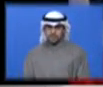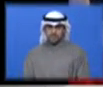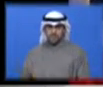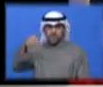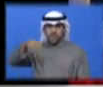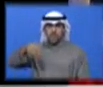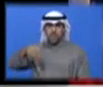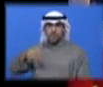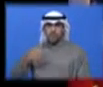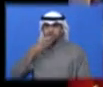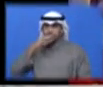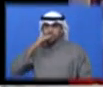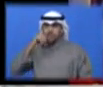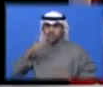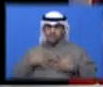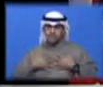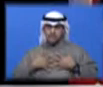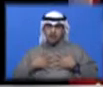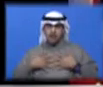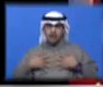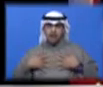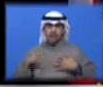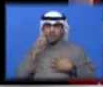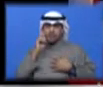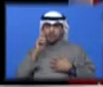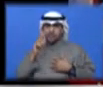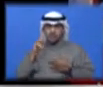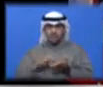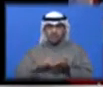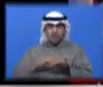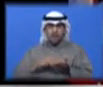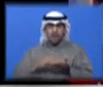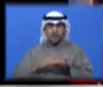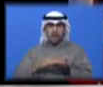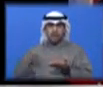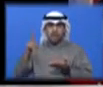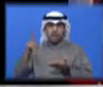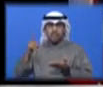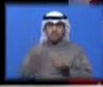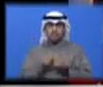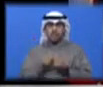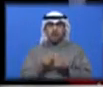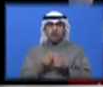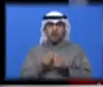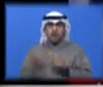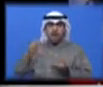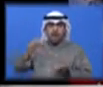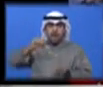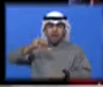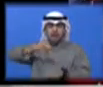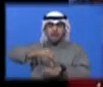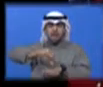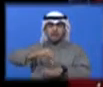اليوم أنا جدا سعيد تكون الاحتفالية في على على أرض محافظة العاصمة وبمناسبة